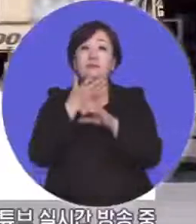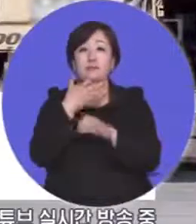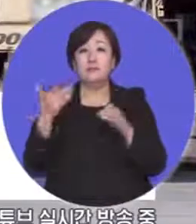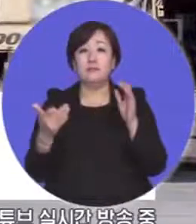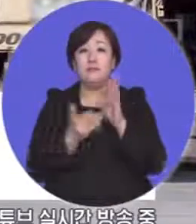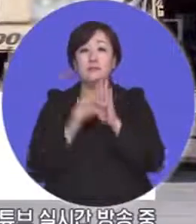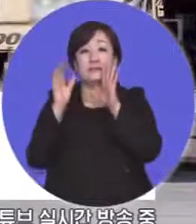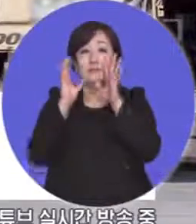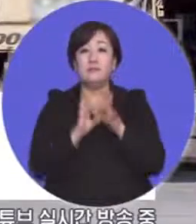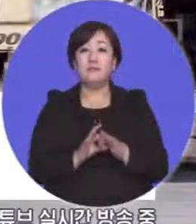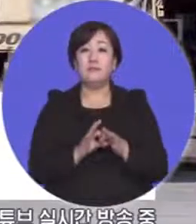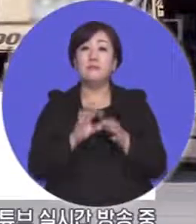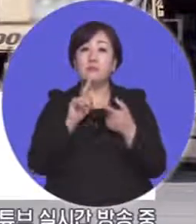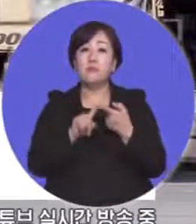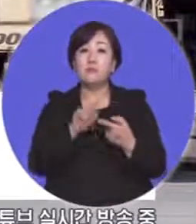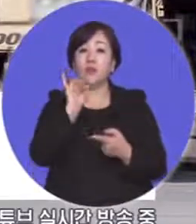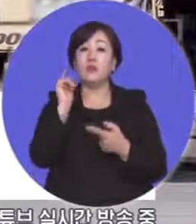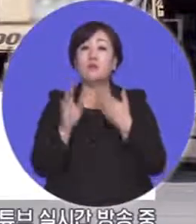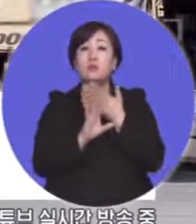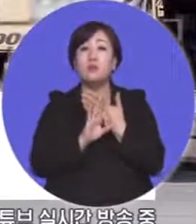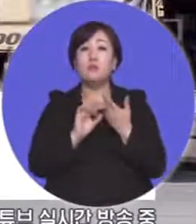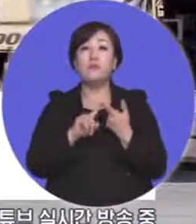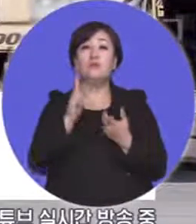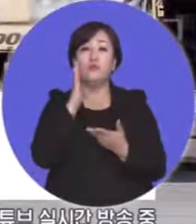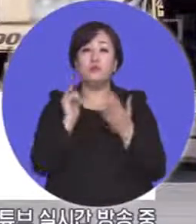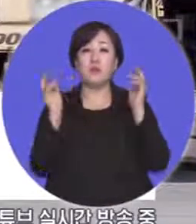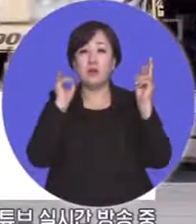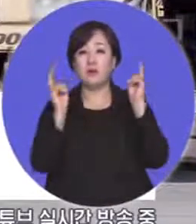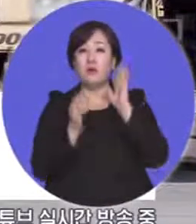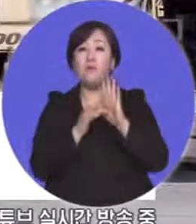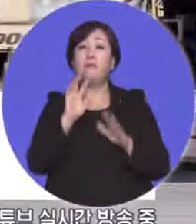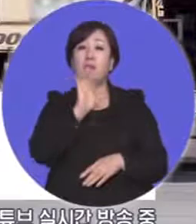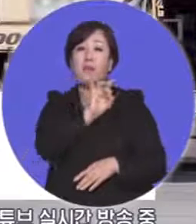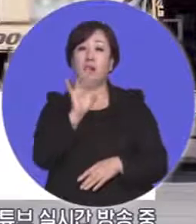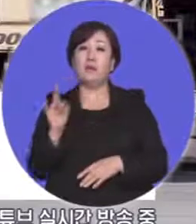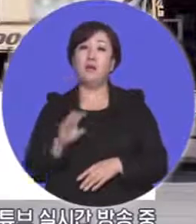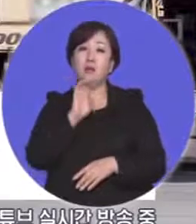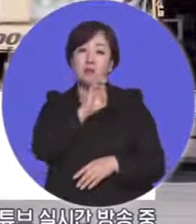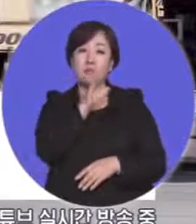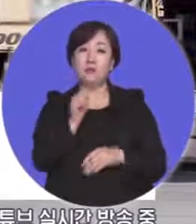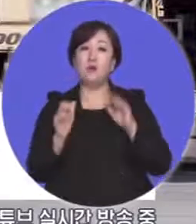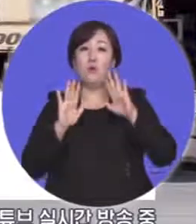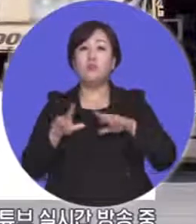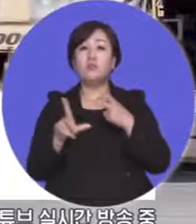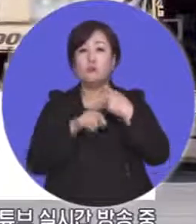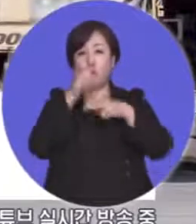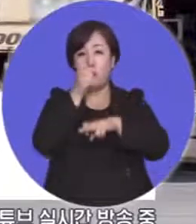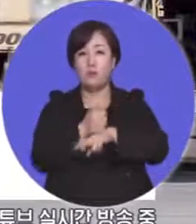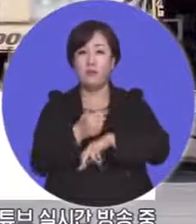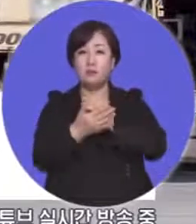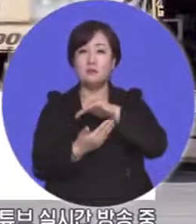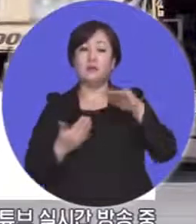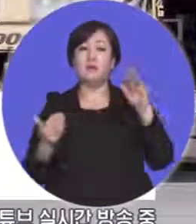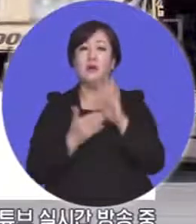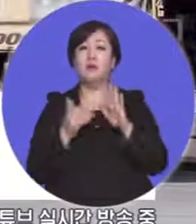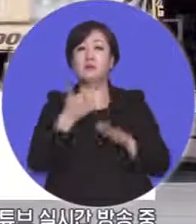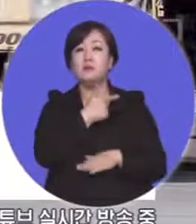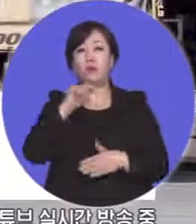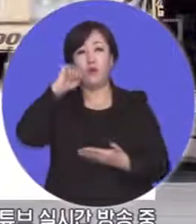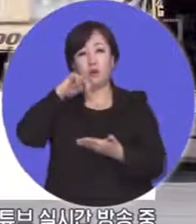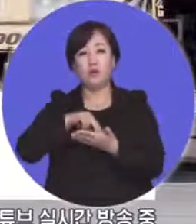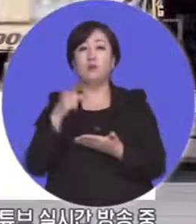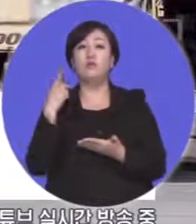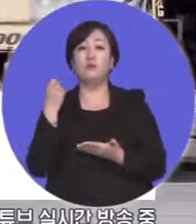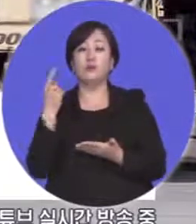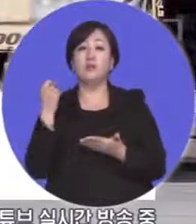코로나19가 이대로 계속된다면 울산 지역 기업의 40%가 올 연말을 넘기기 힘들다는 암울한 전망이